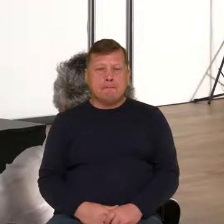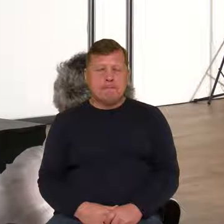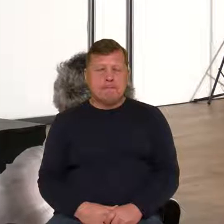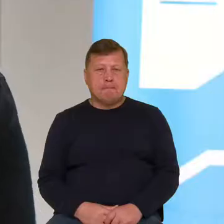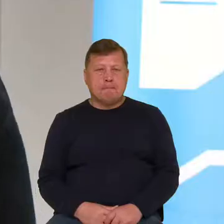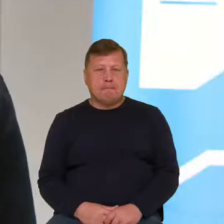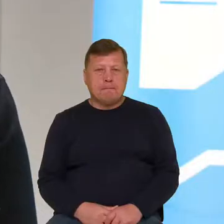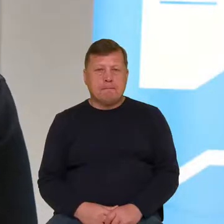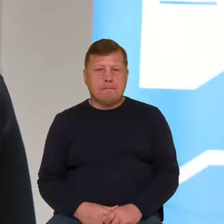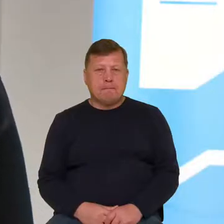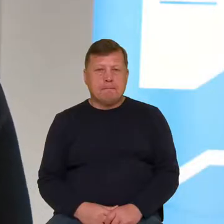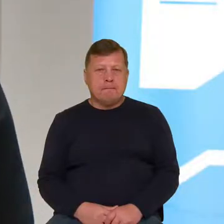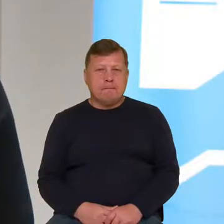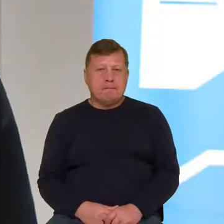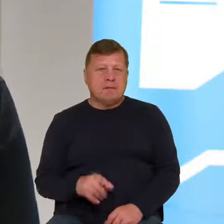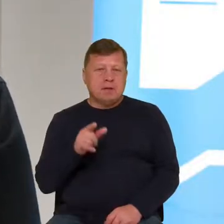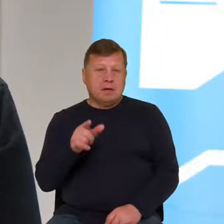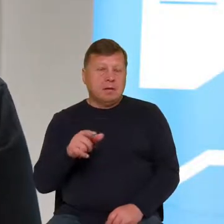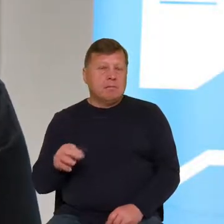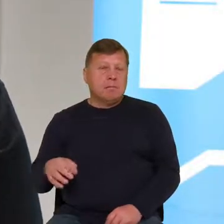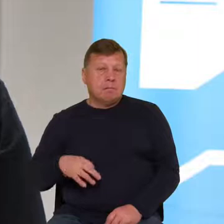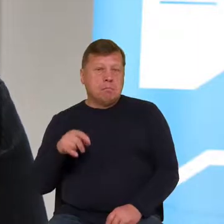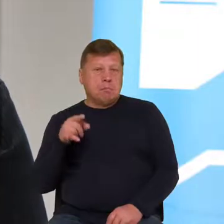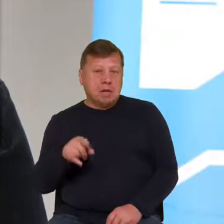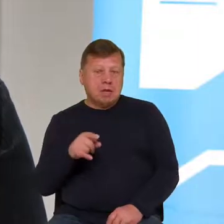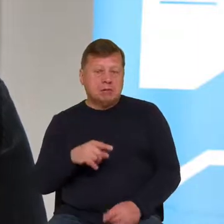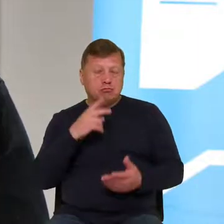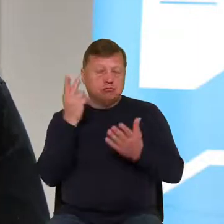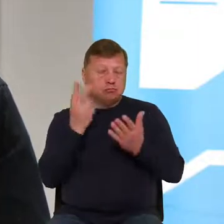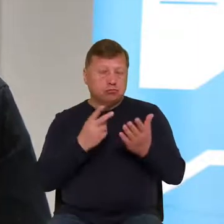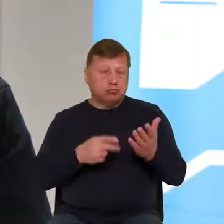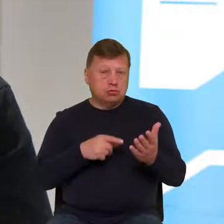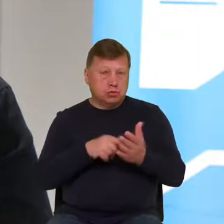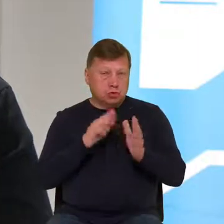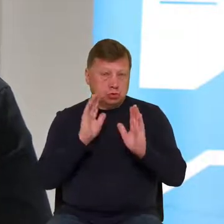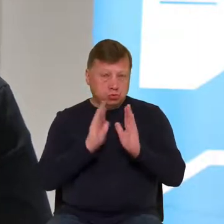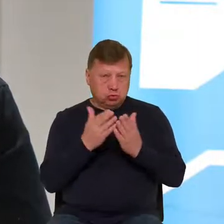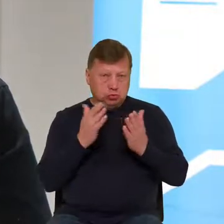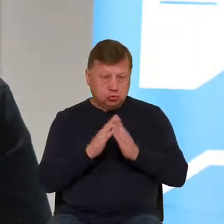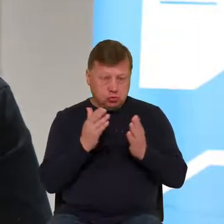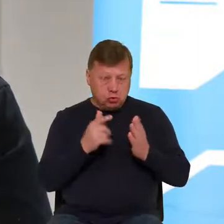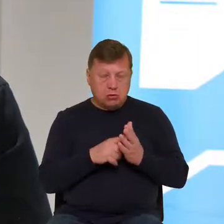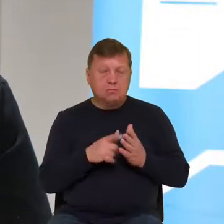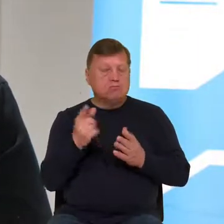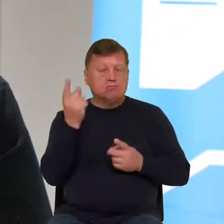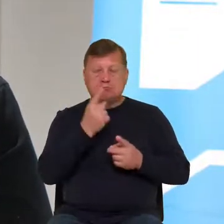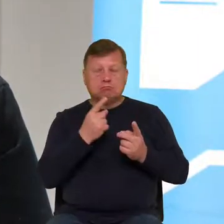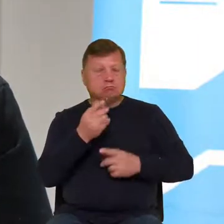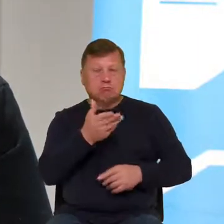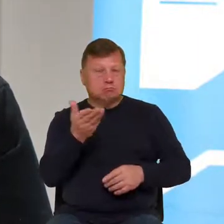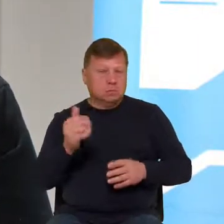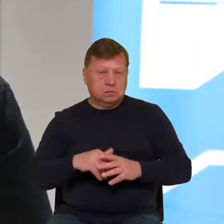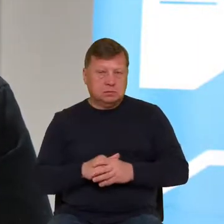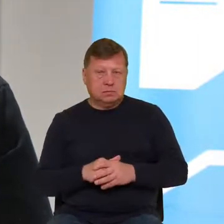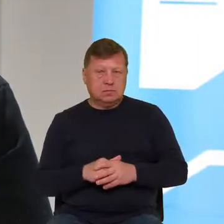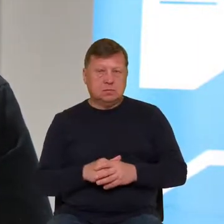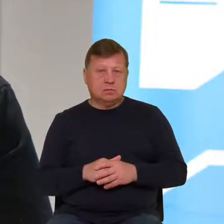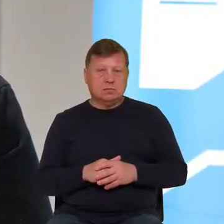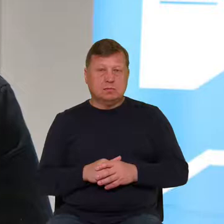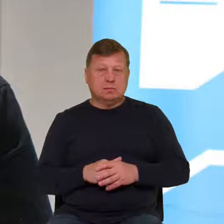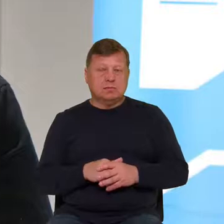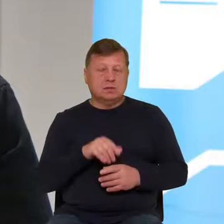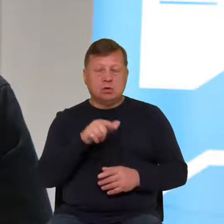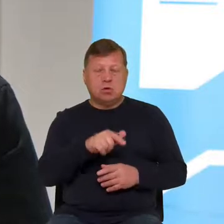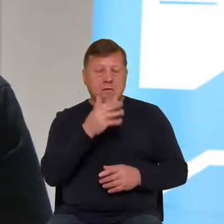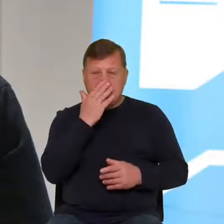czego Państwo czytając musieli doświadczyć, czyli tego, jak ta książka jest utkana,